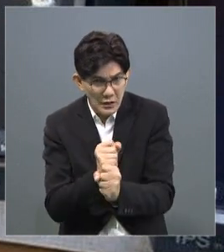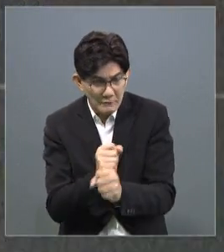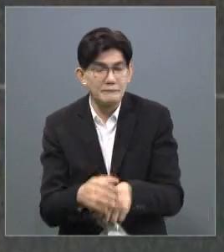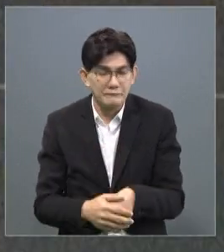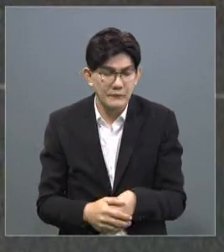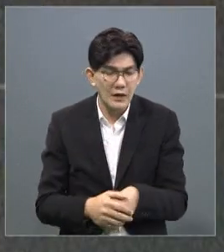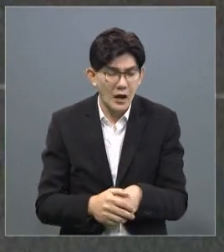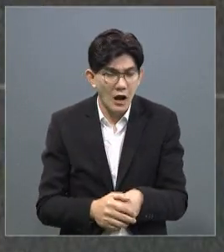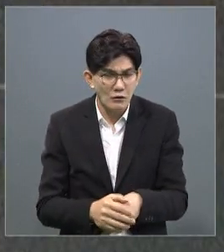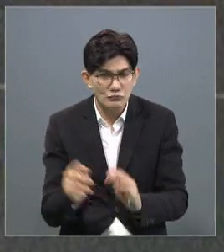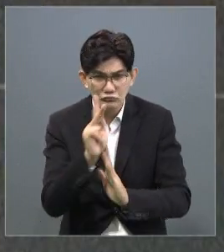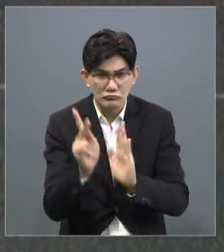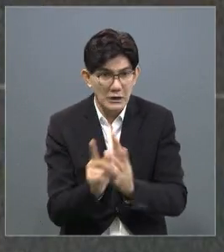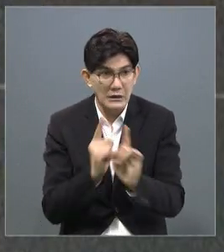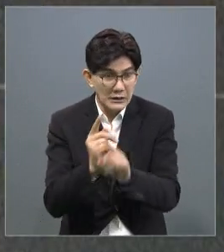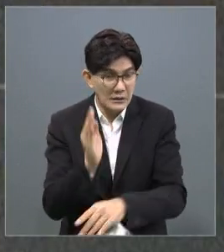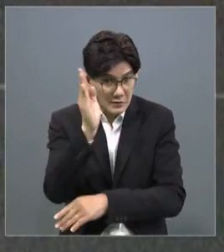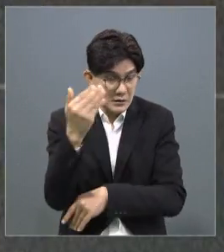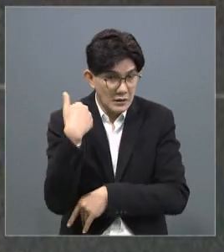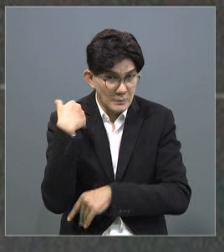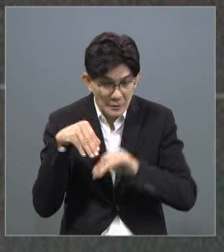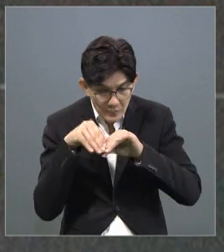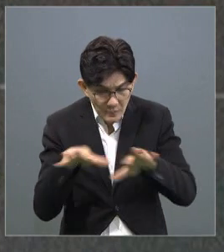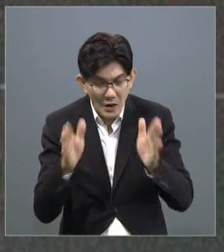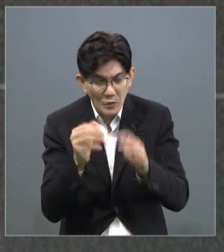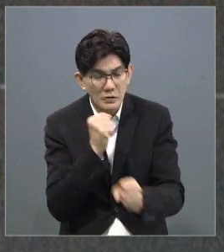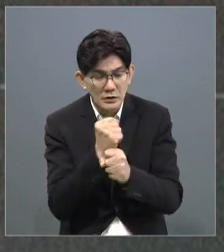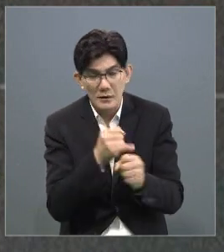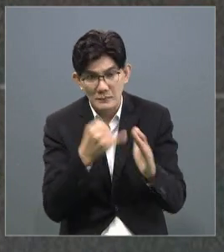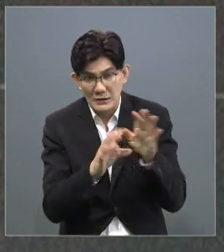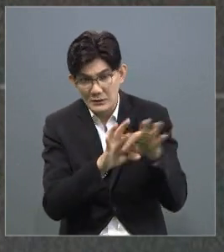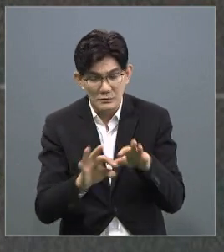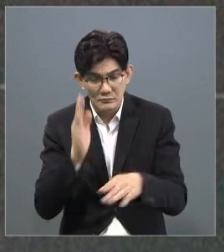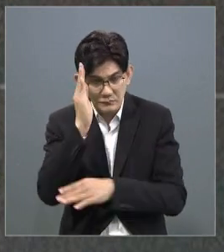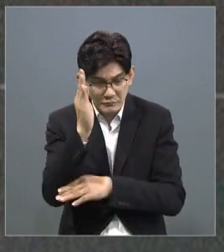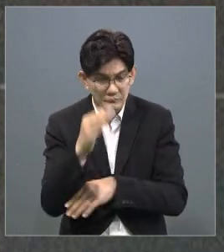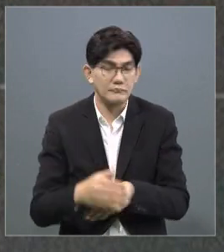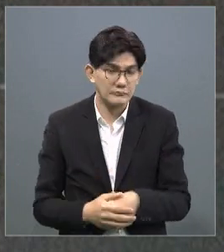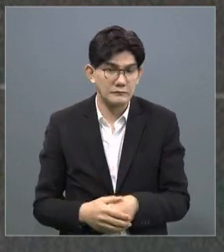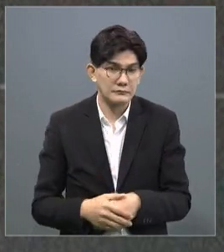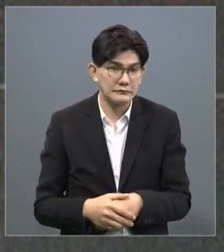คลองหลวงเพื่อดำเนินคดีตามกฎหมายแล้วก็จะขยายผลหาผู้ที่เกี่ยวข้องต่อไป